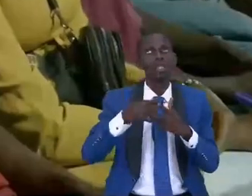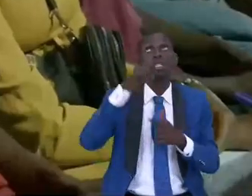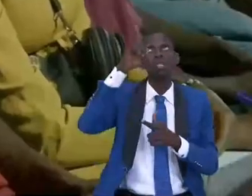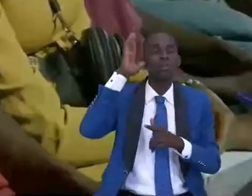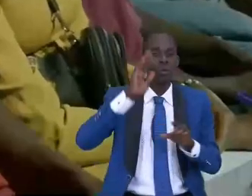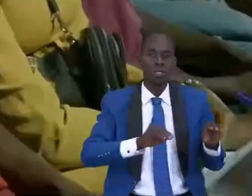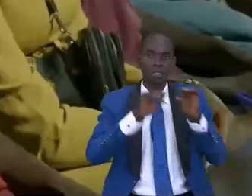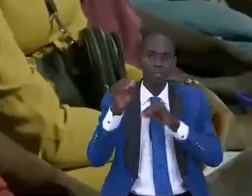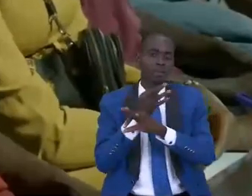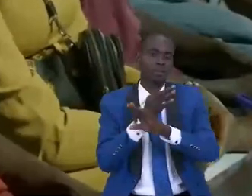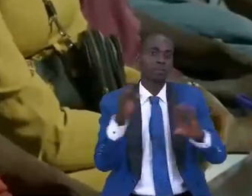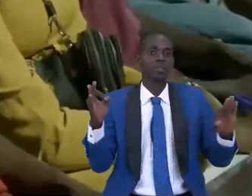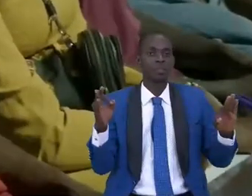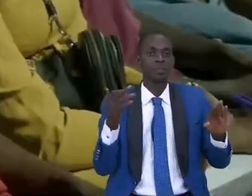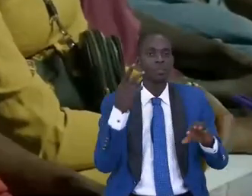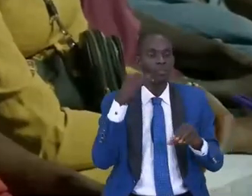t'affranchir. Ouais, le